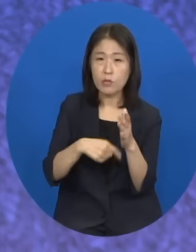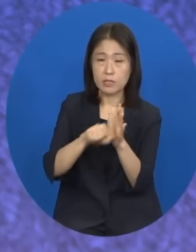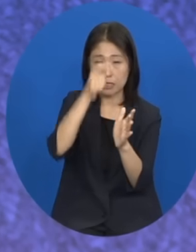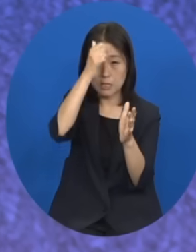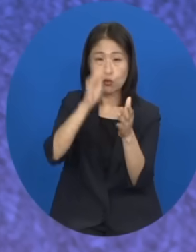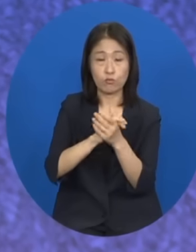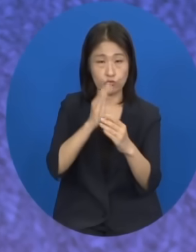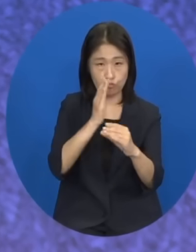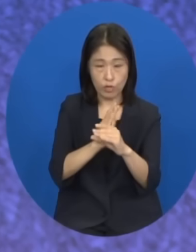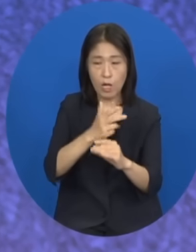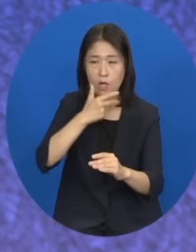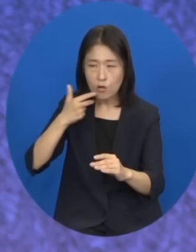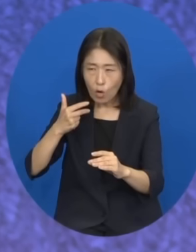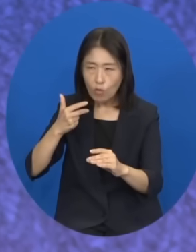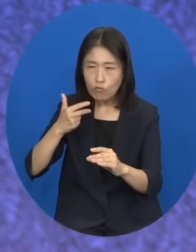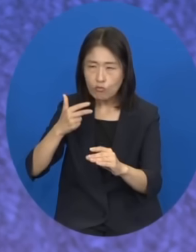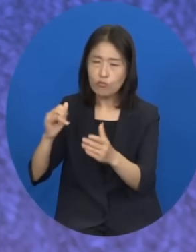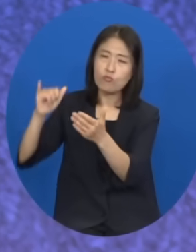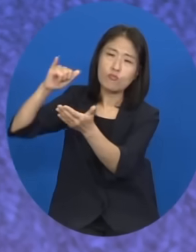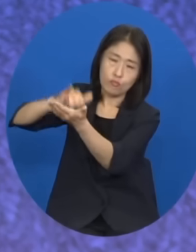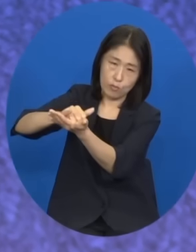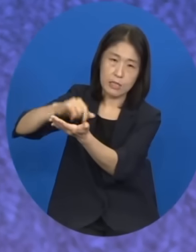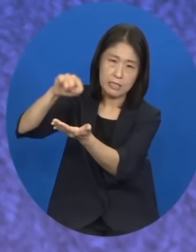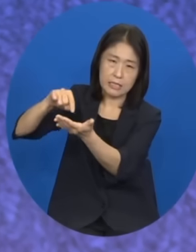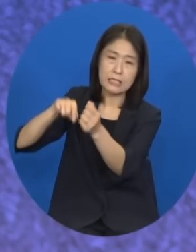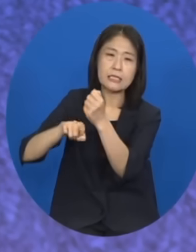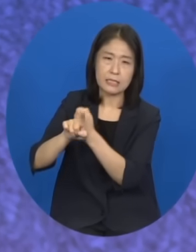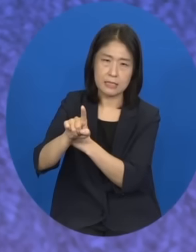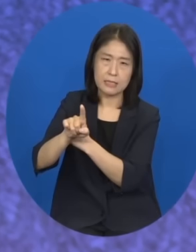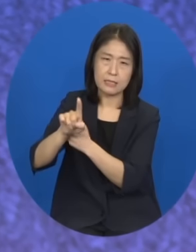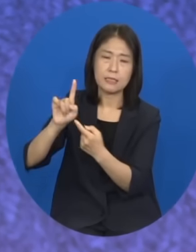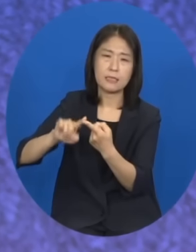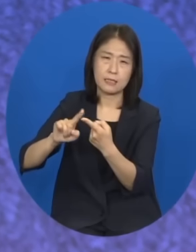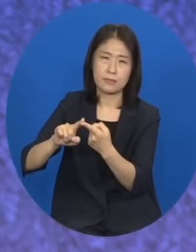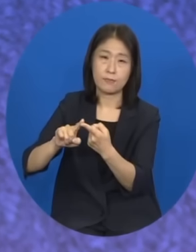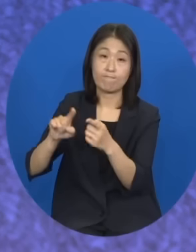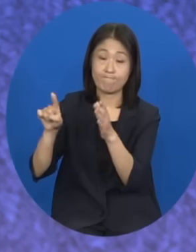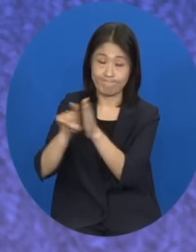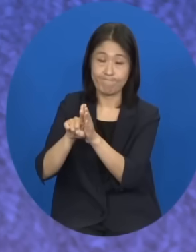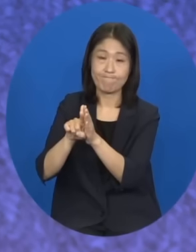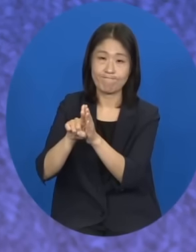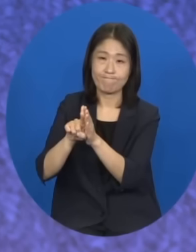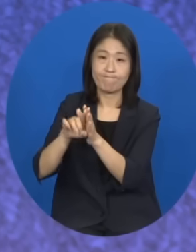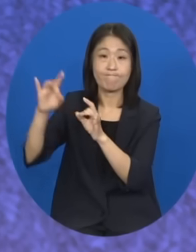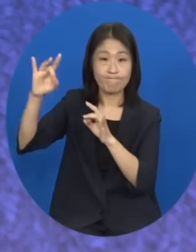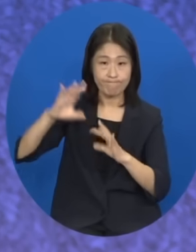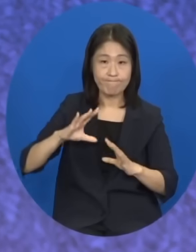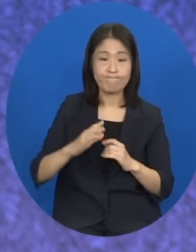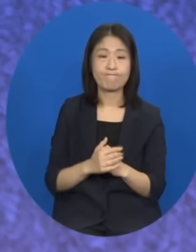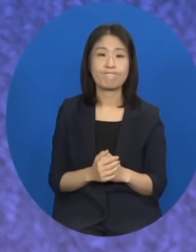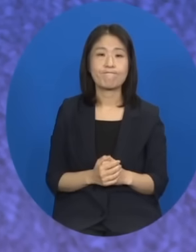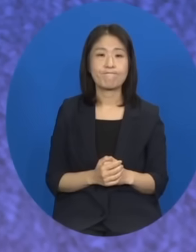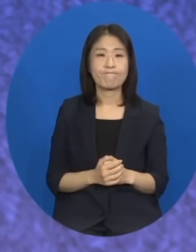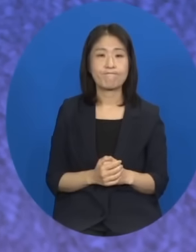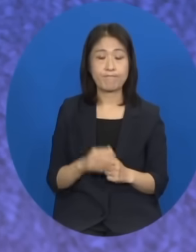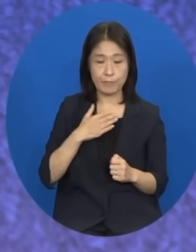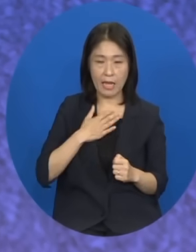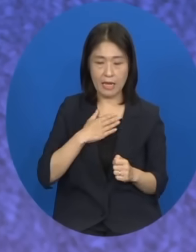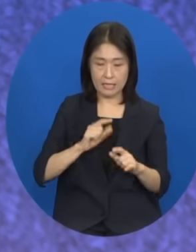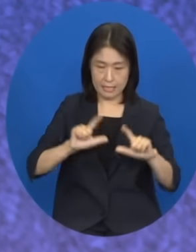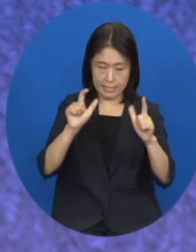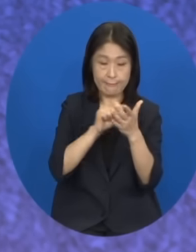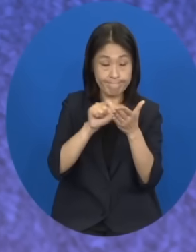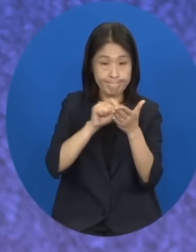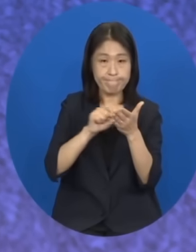오게 하신 뜻이 분명히 있으리라 믿습니다. 그런 마음이 들더라고요. 그래서 그날 일기를 그렇게